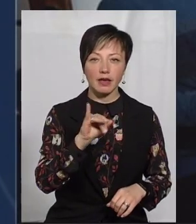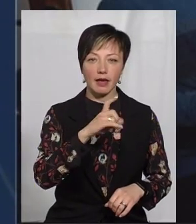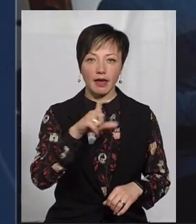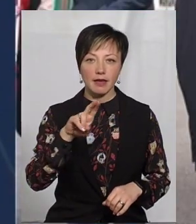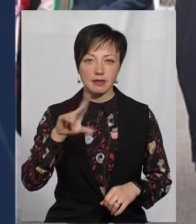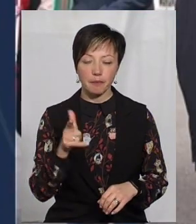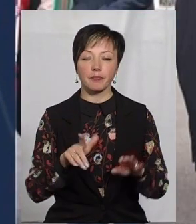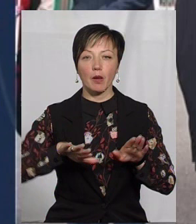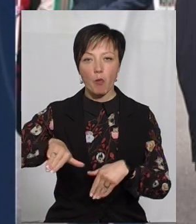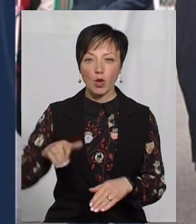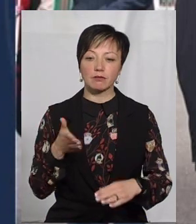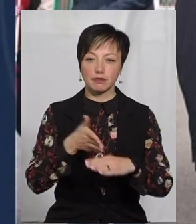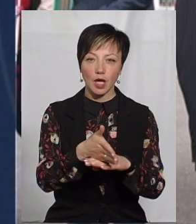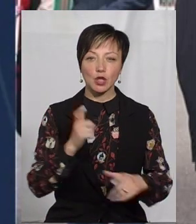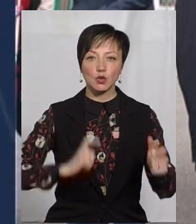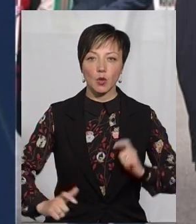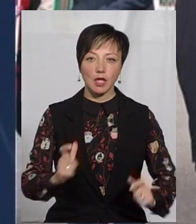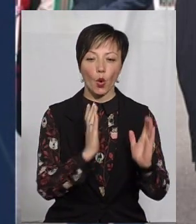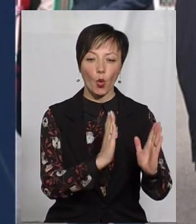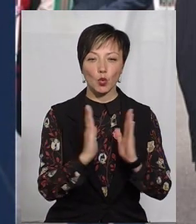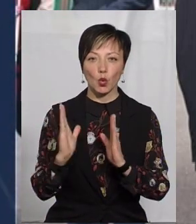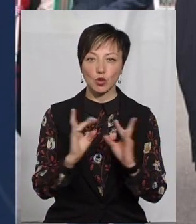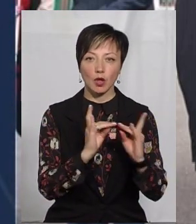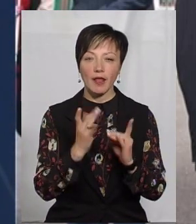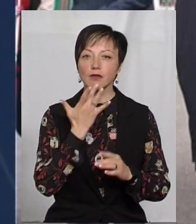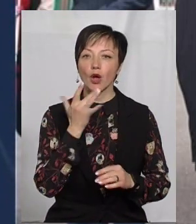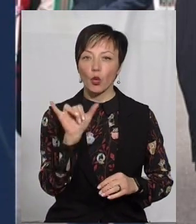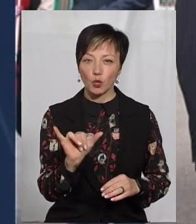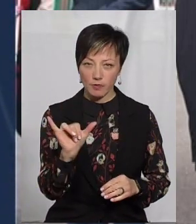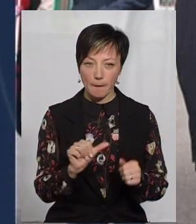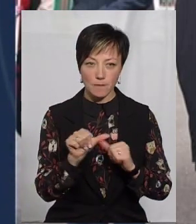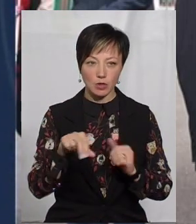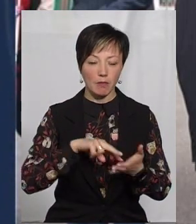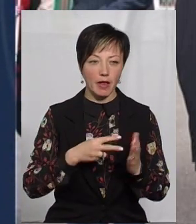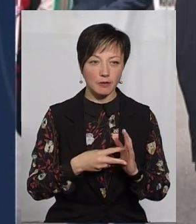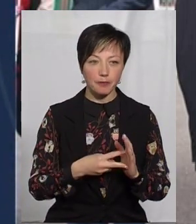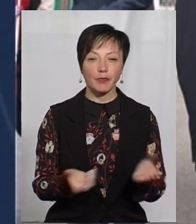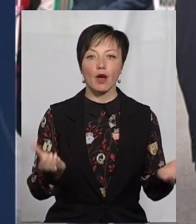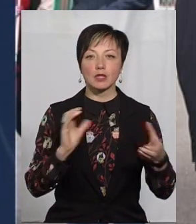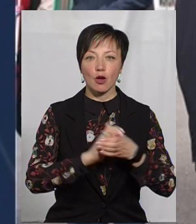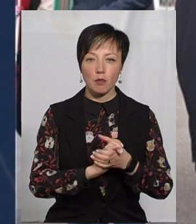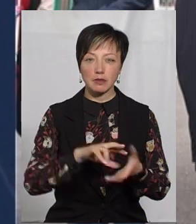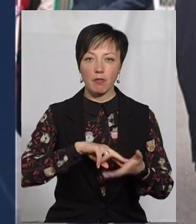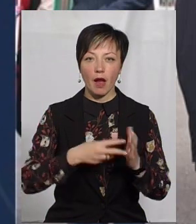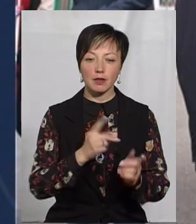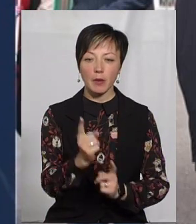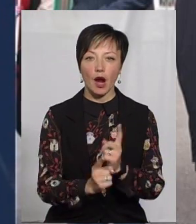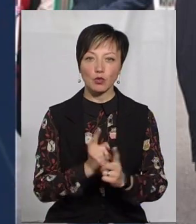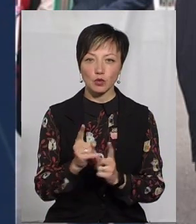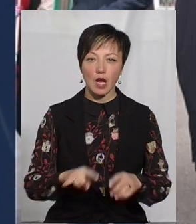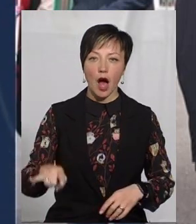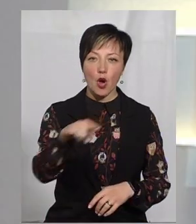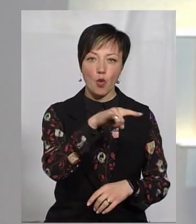того навідався до студентського гуртожитку Хмельницького національного університету позапланово. Ознайомився із планами